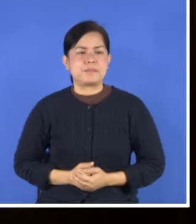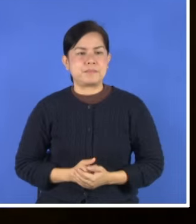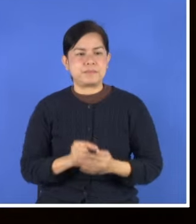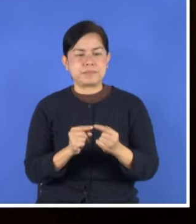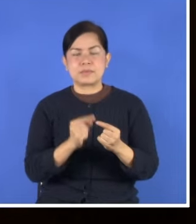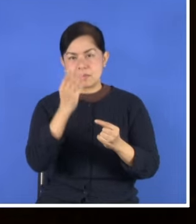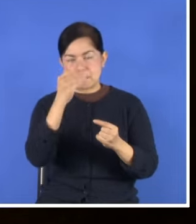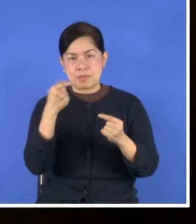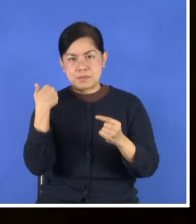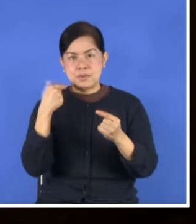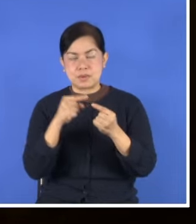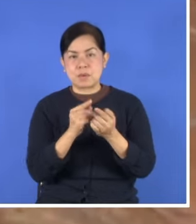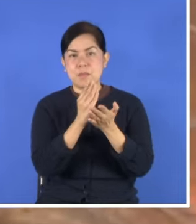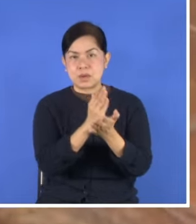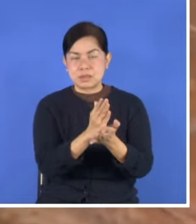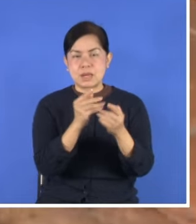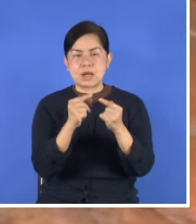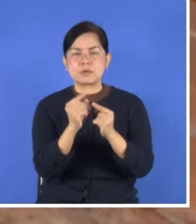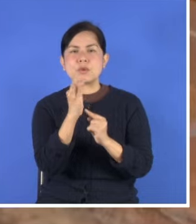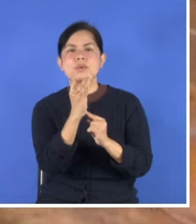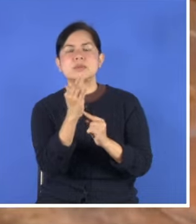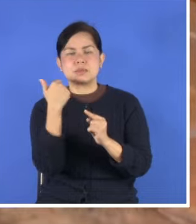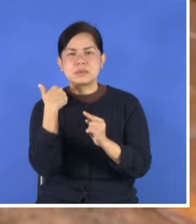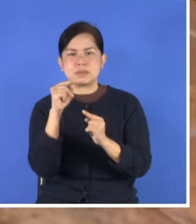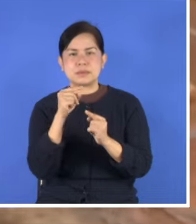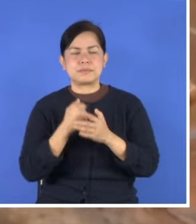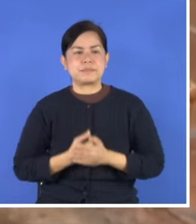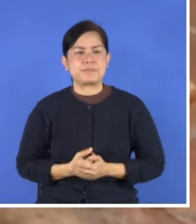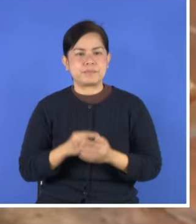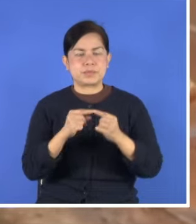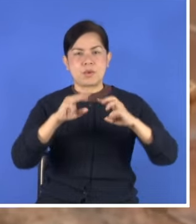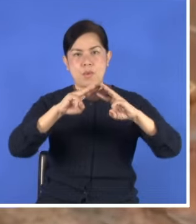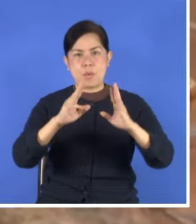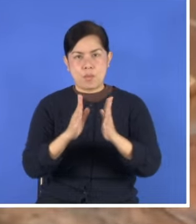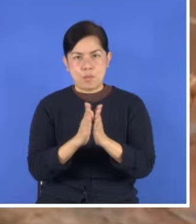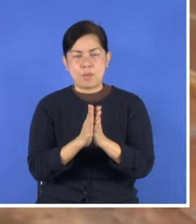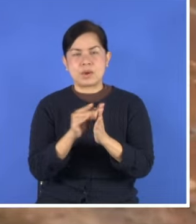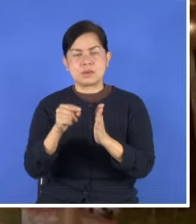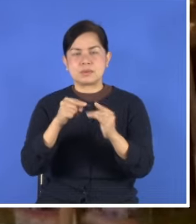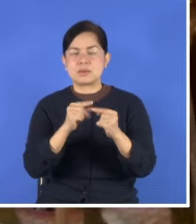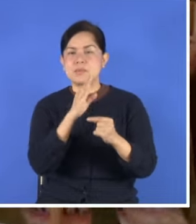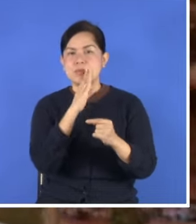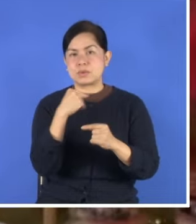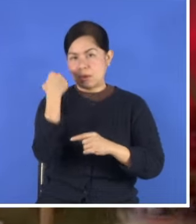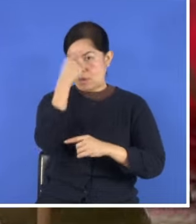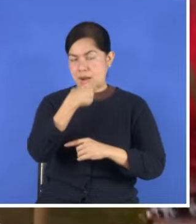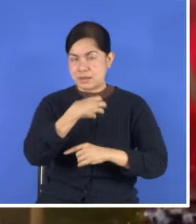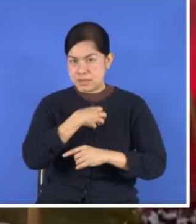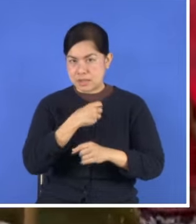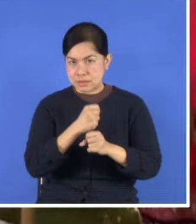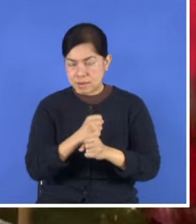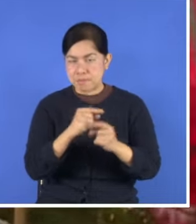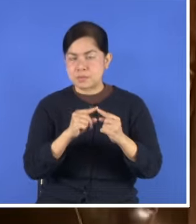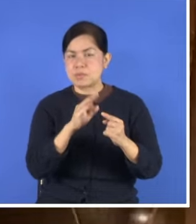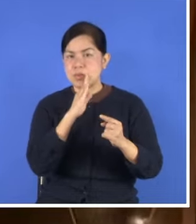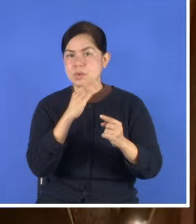ส่วนที่เขาบริจาคเทียนไขมาเป็นจำนวนมากนะคะทางวัดอ้าก็ไม่ขัดศรัทธาใครอยากจะทำเองก็ทำใครอยากจะซื้อมาเป็น